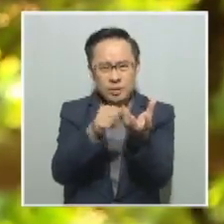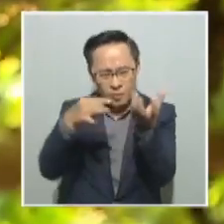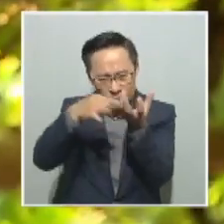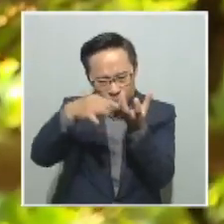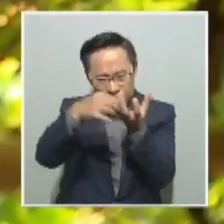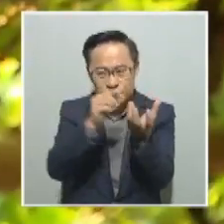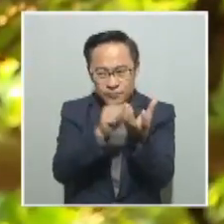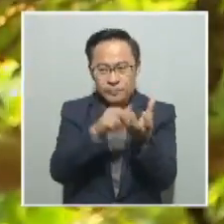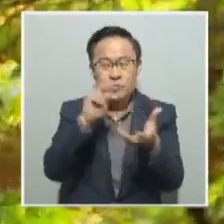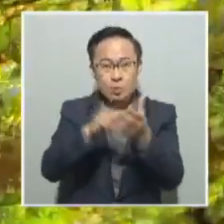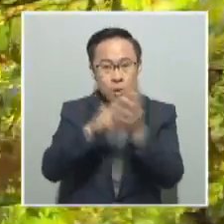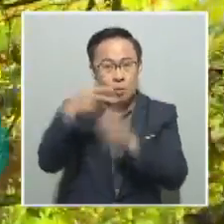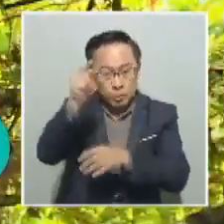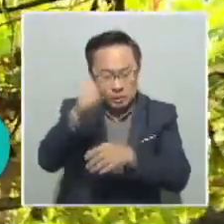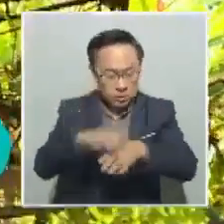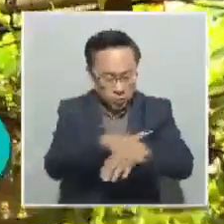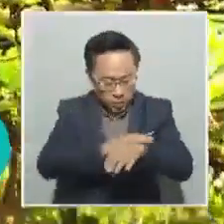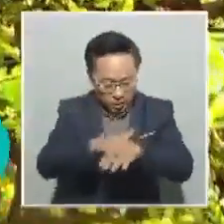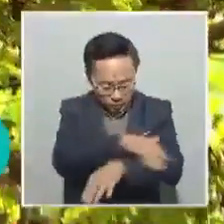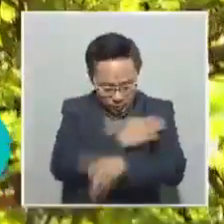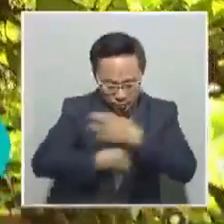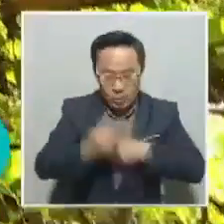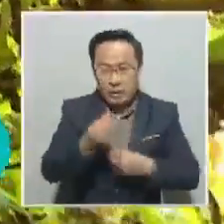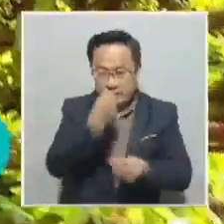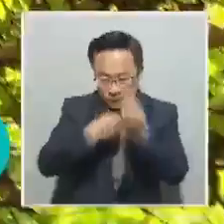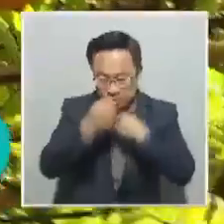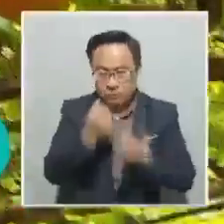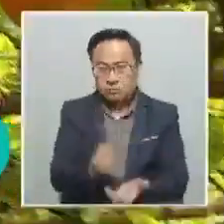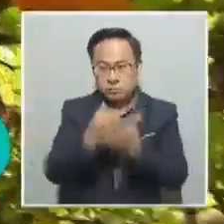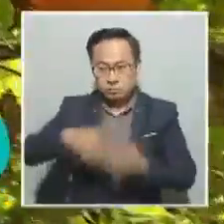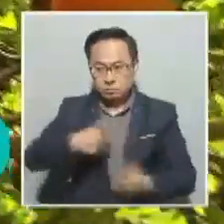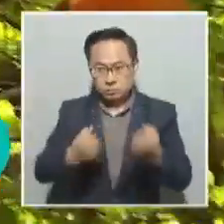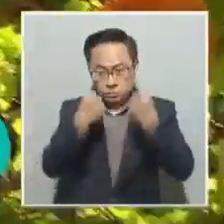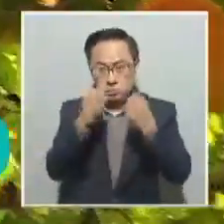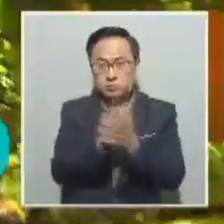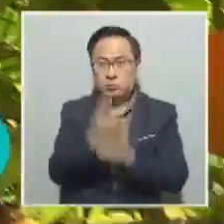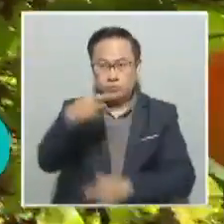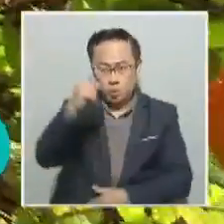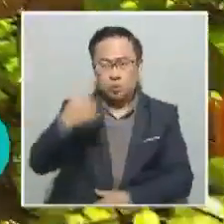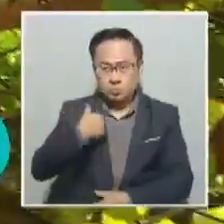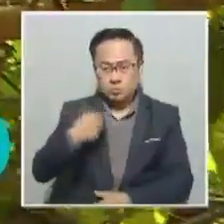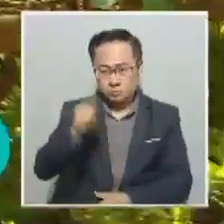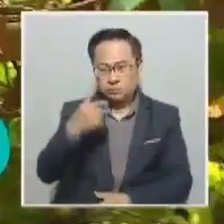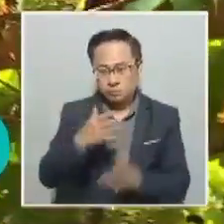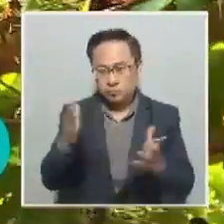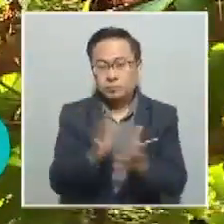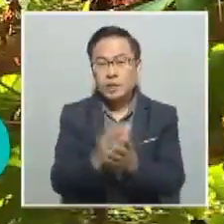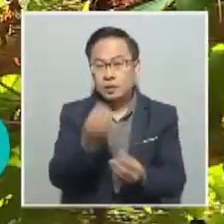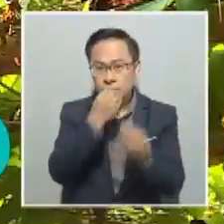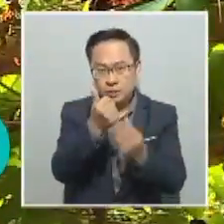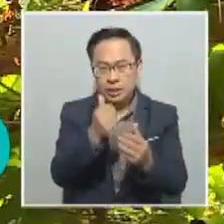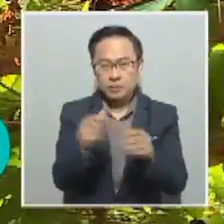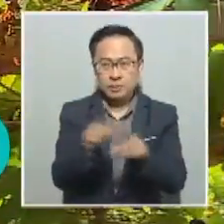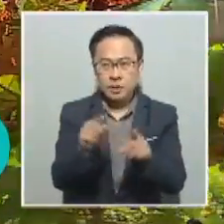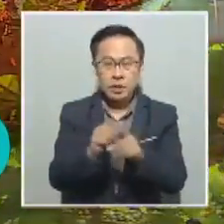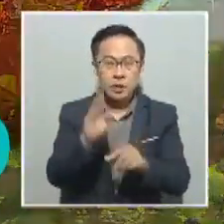ทั้งเรื่องการบำรุงผิวทั้งเรื่องการดูแลสุขภาพให้ห่างไกลจากโรคร้ายเพราะว่ามันเต็มไปด้วยสารอาหารที่ดีต่อร่างกายนะครับเพราะฉะนั้นวันนี้ไปกันเลยนครปฐ